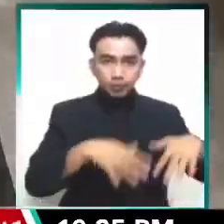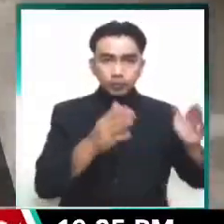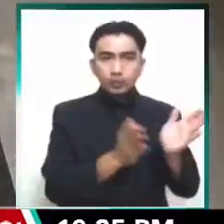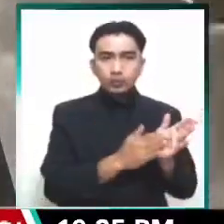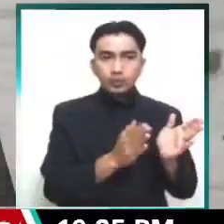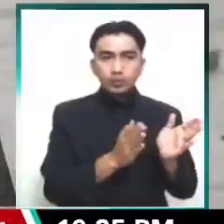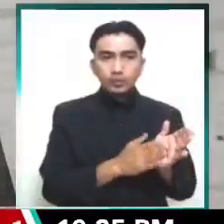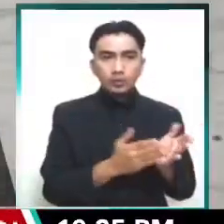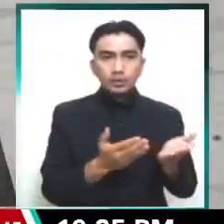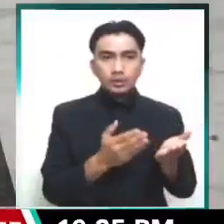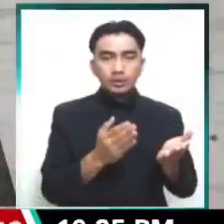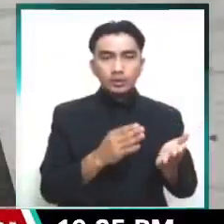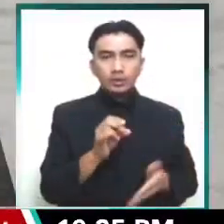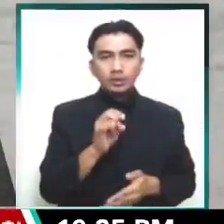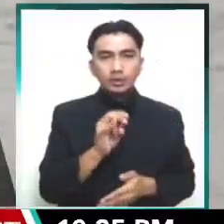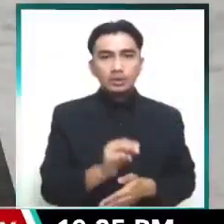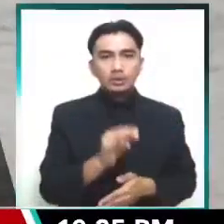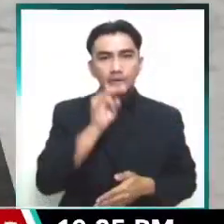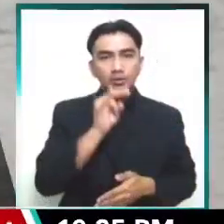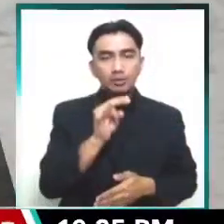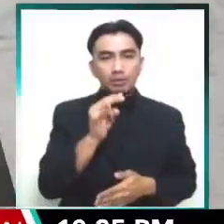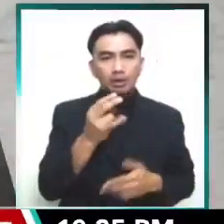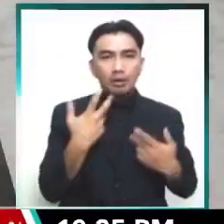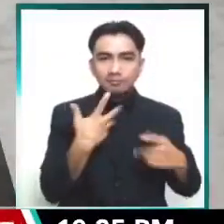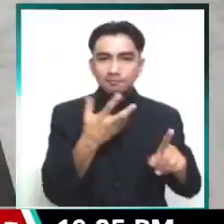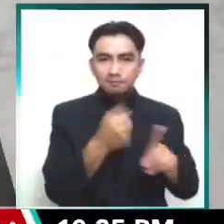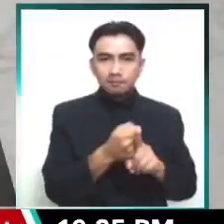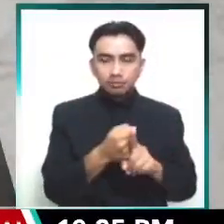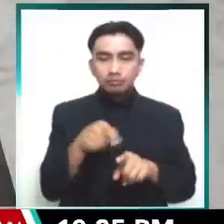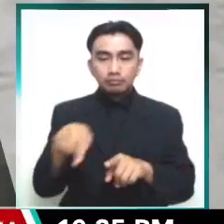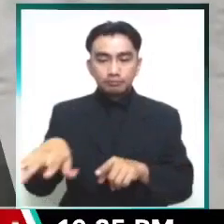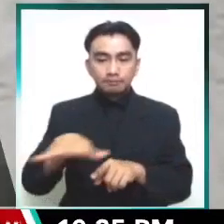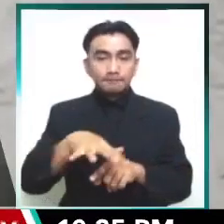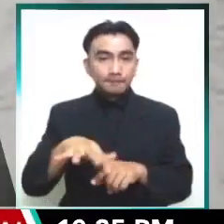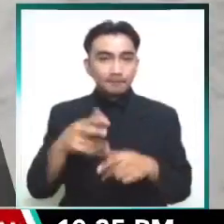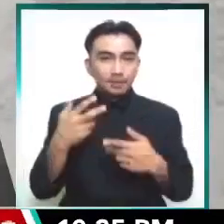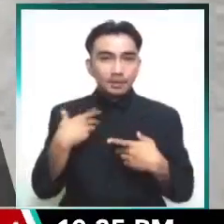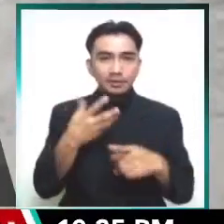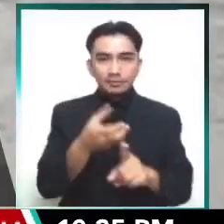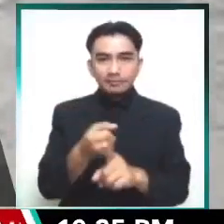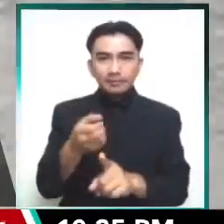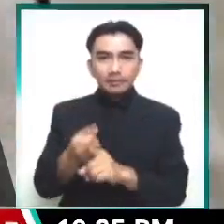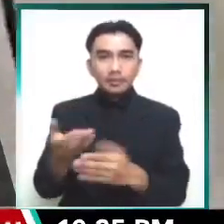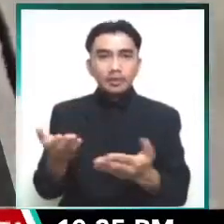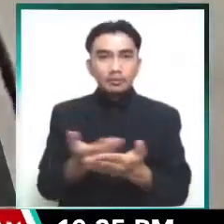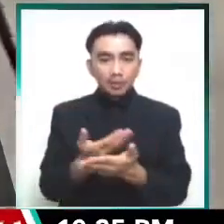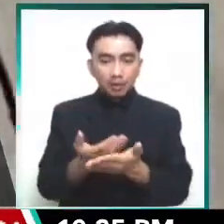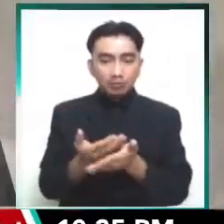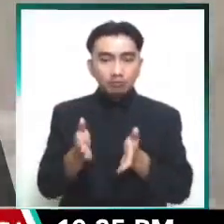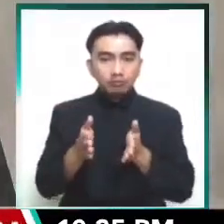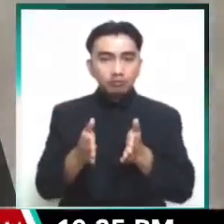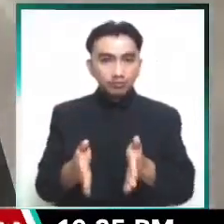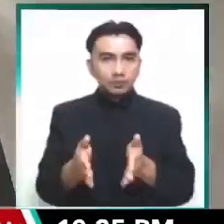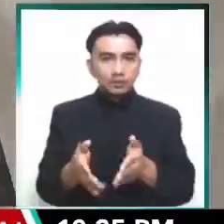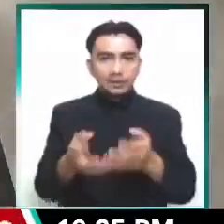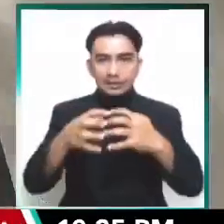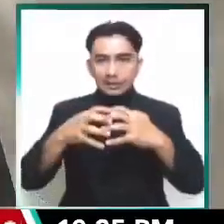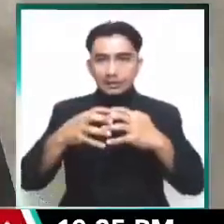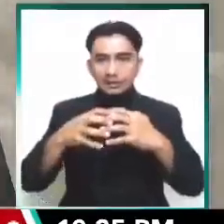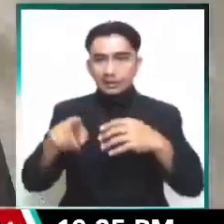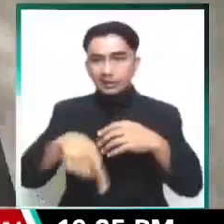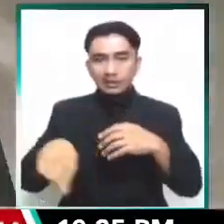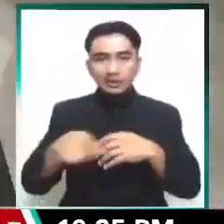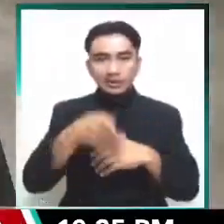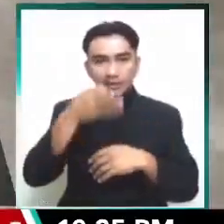Ilocos Norte. Sinira rin ng rumaragasang tubig sa ilog ang bagong gawang kalsada na nagdurugtong sa dalawang barangay